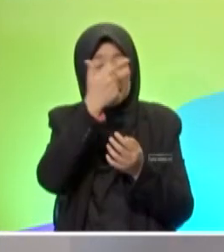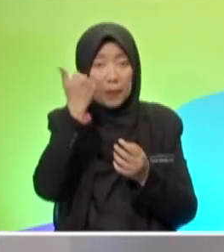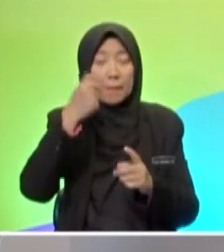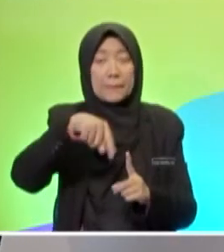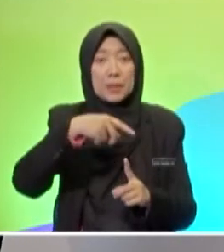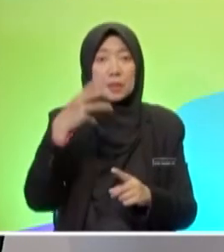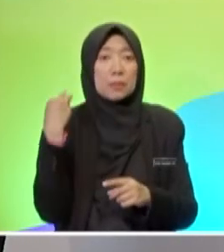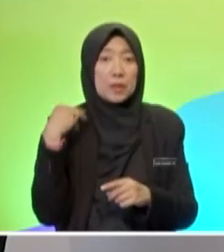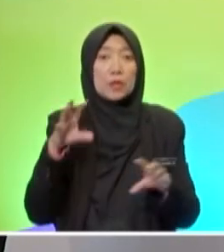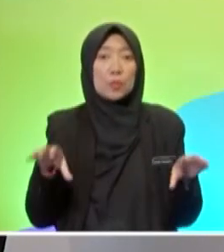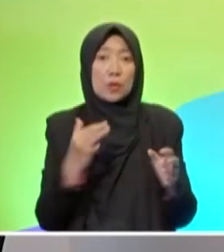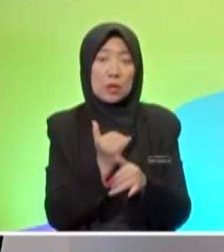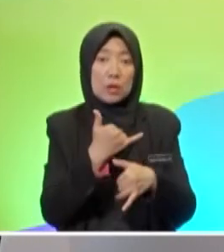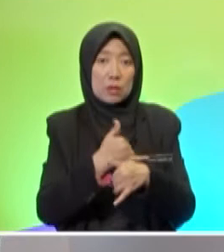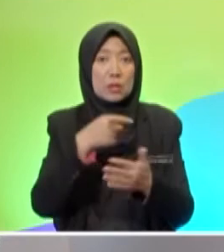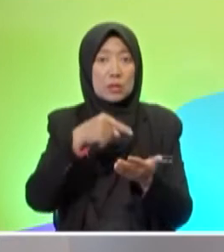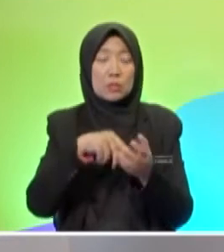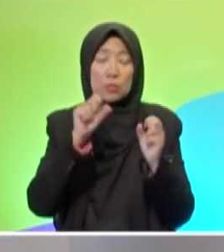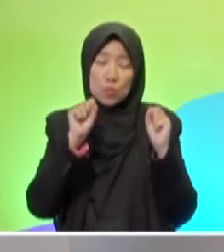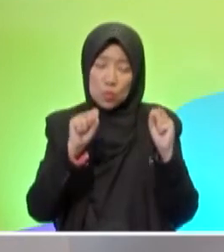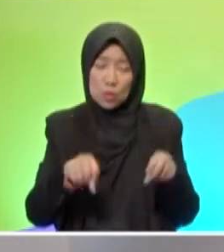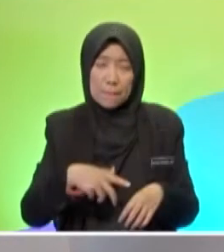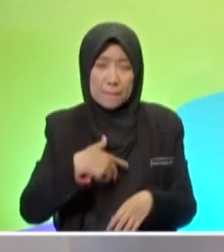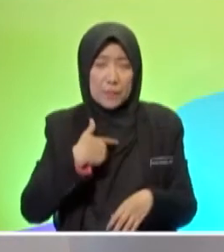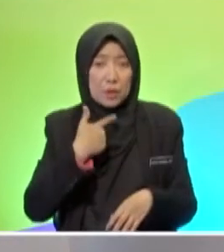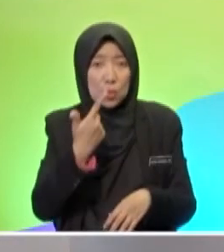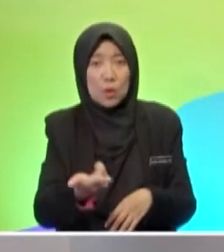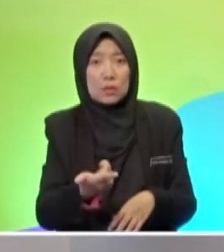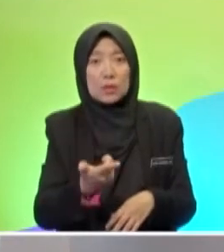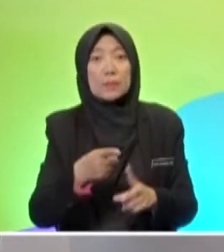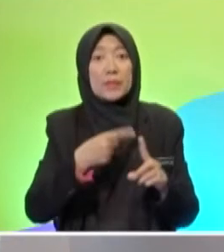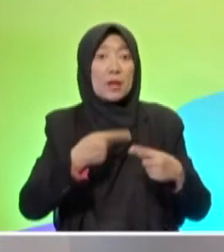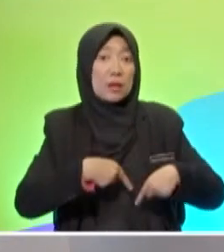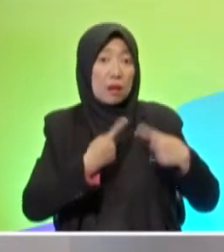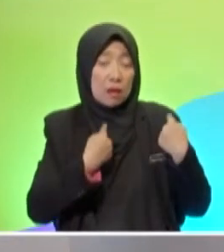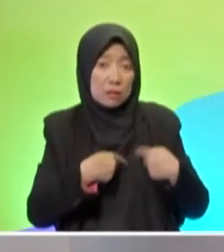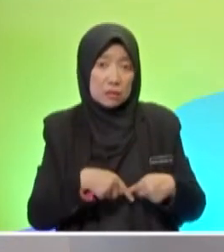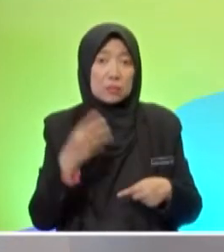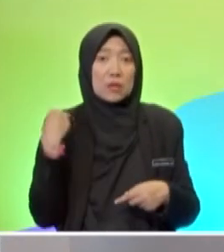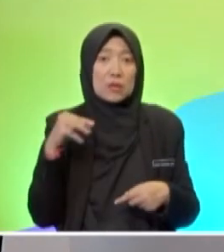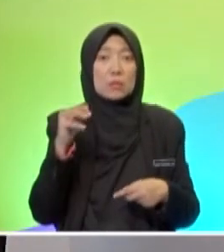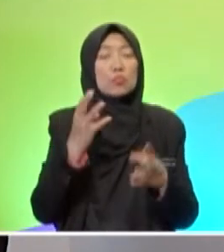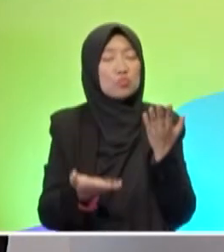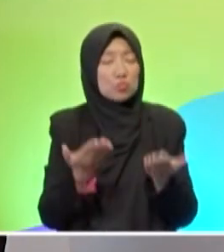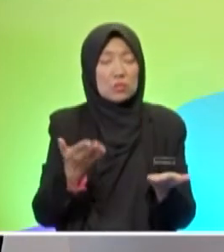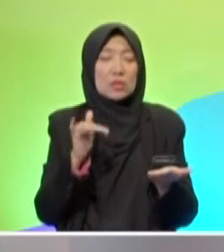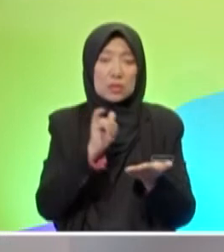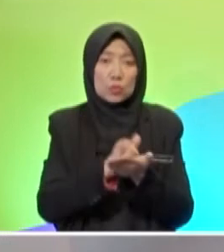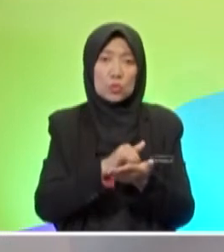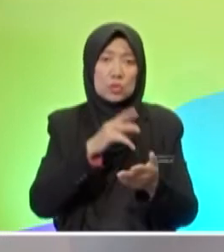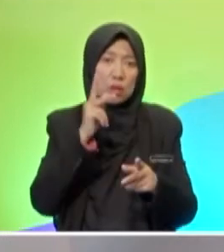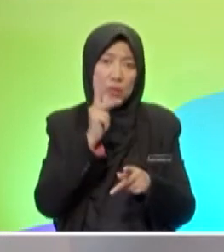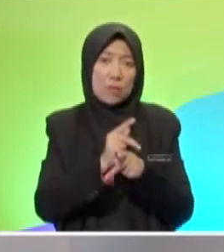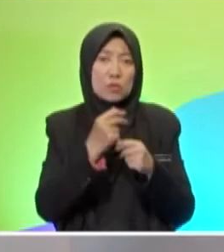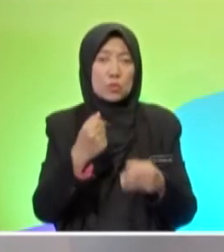karya seperti ini mereka dapat mengekspresikannya pada hati mereka mungkin itu yang samenime kesimpan film rekan2